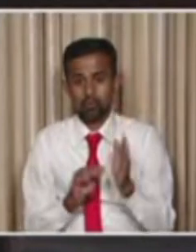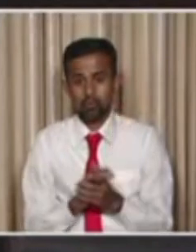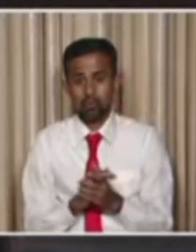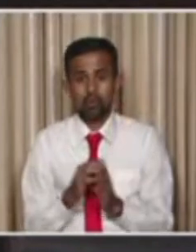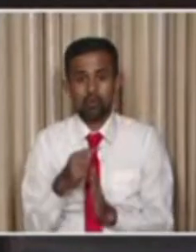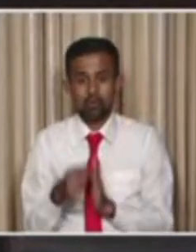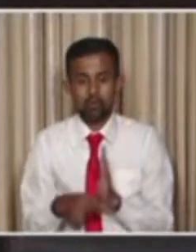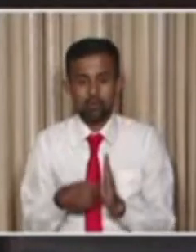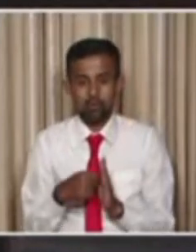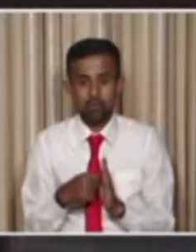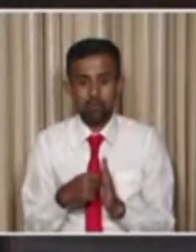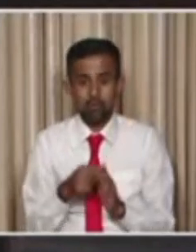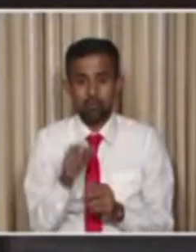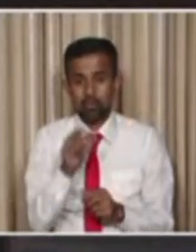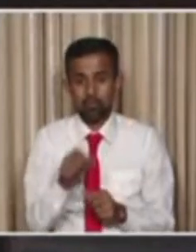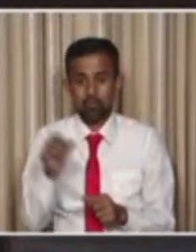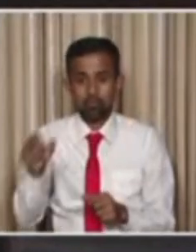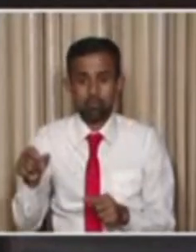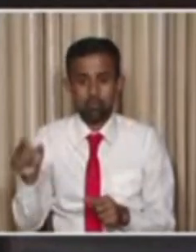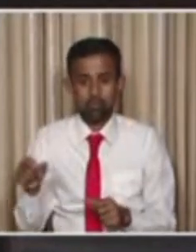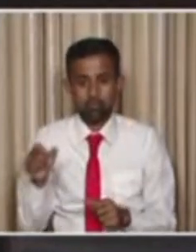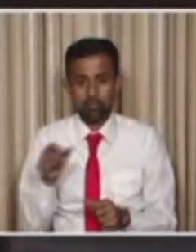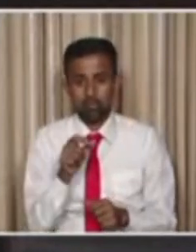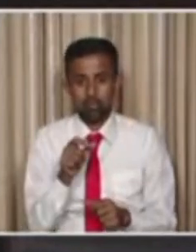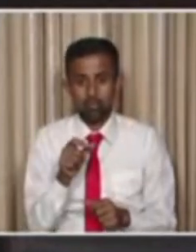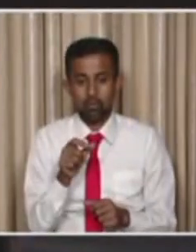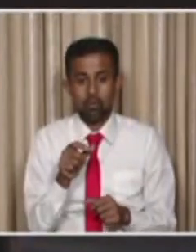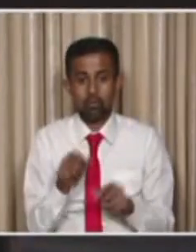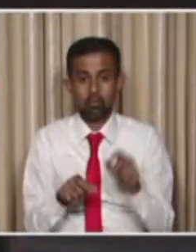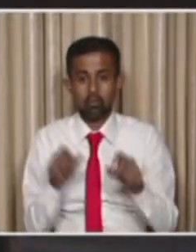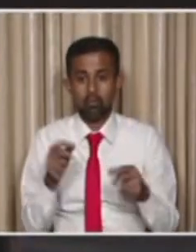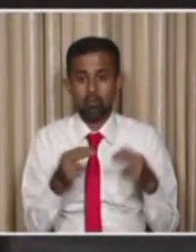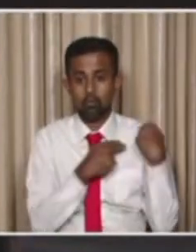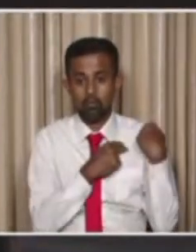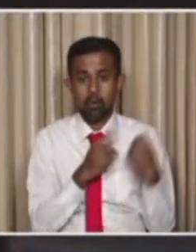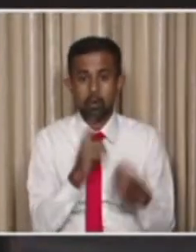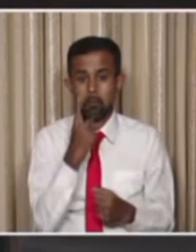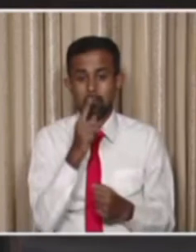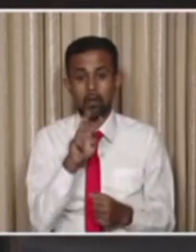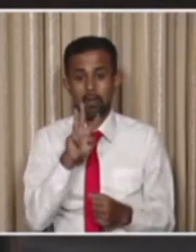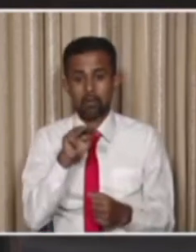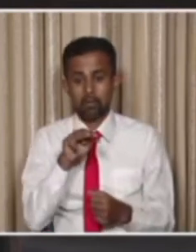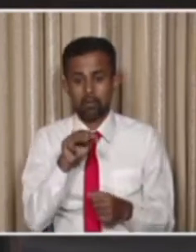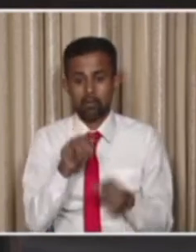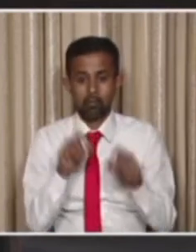රටේ පුරවැසියෝ අතර මහජනට වග කියන පළවෙනි 30 දෙනා අතර ඉන්න කෙනෙක්